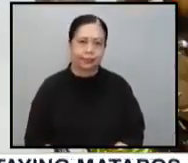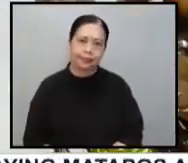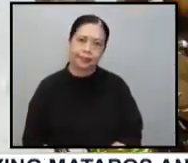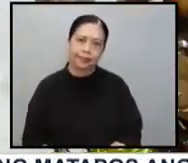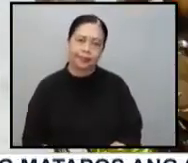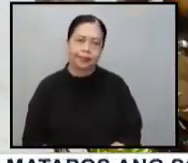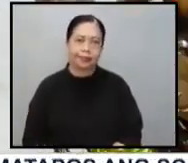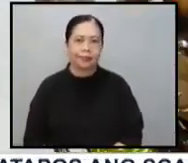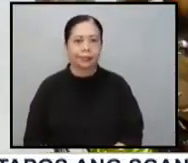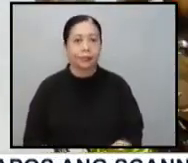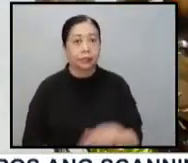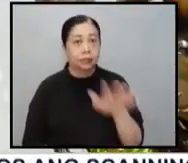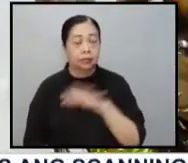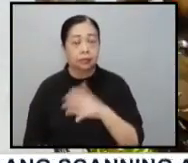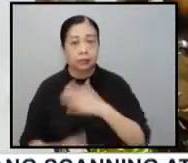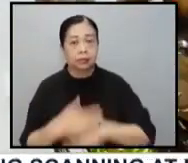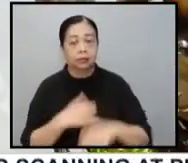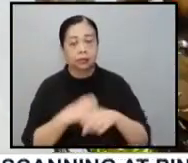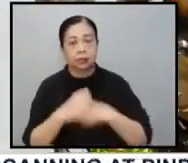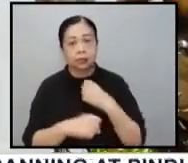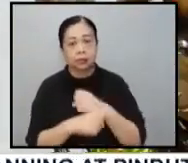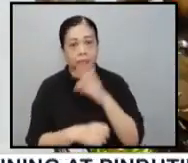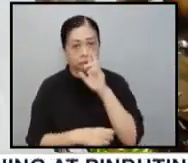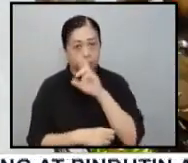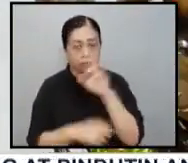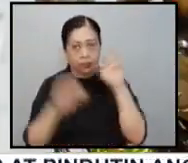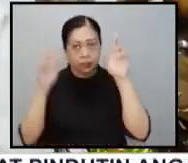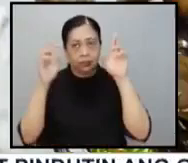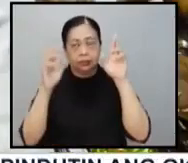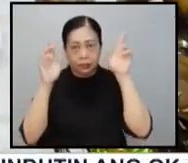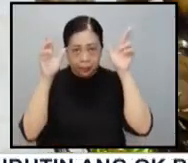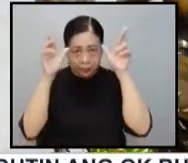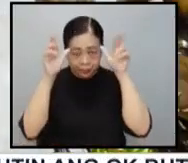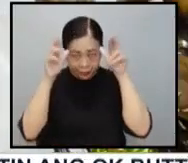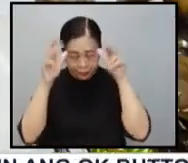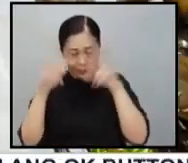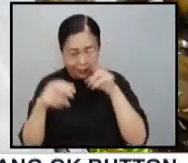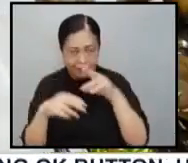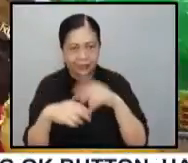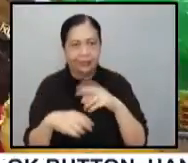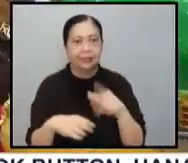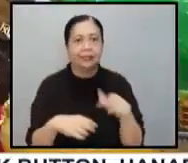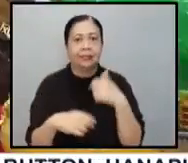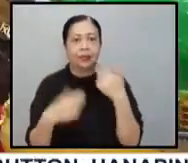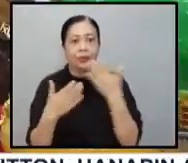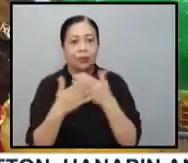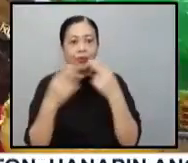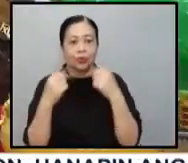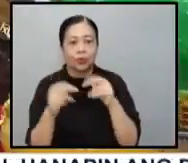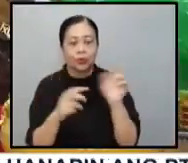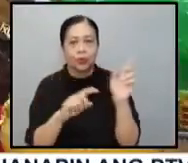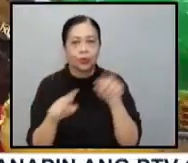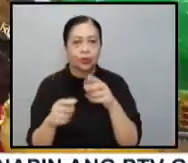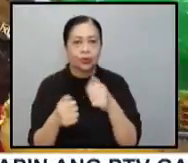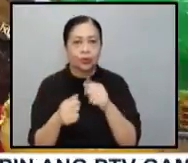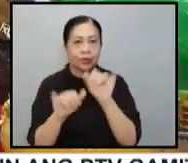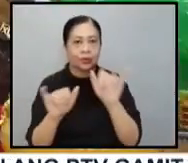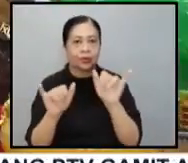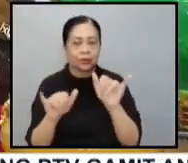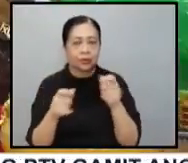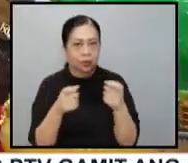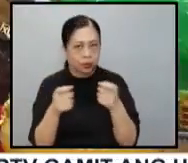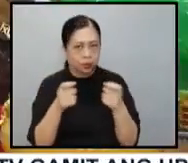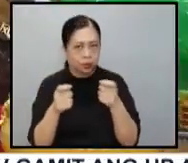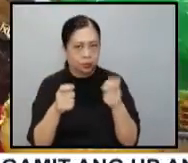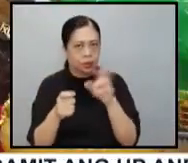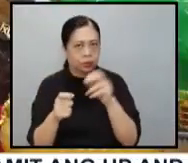Sa mga pinakarak naman tayo ng Year of the Rabbit, always be on top. May magandang balita na paparating sa'yo. Panatilihing kontrolado mo at maging